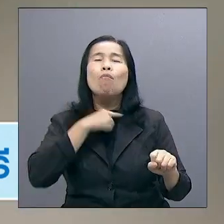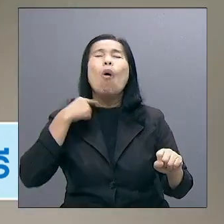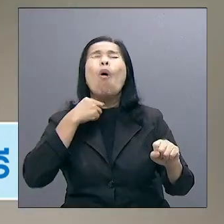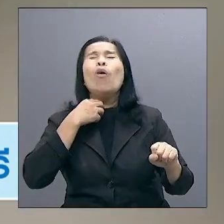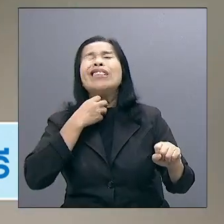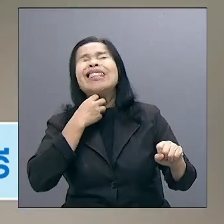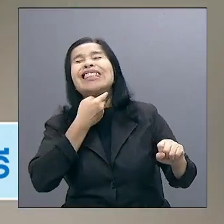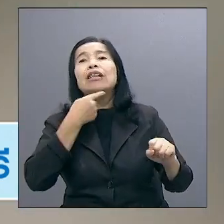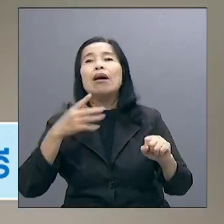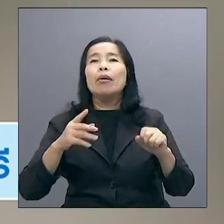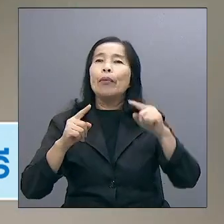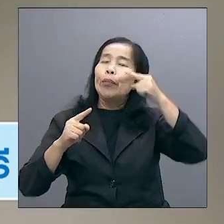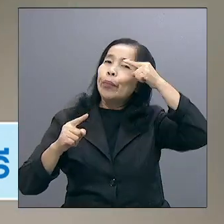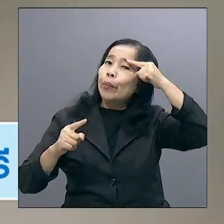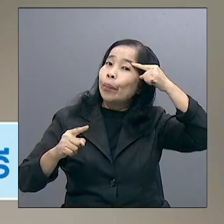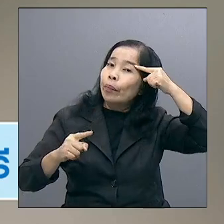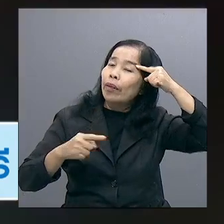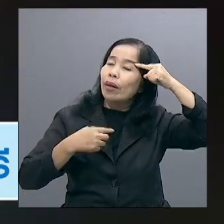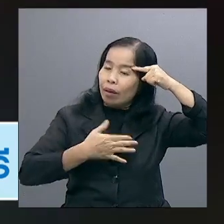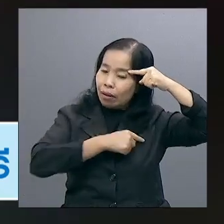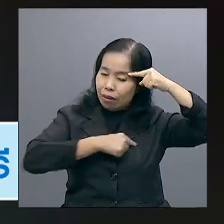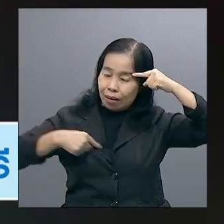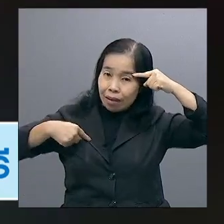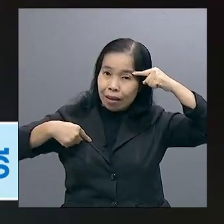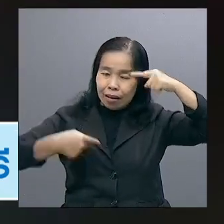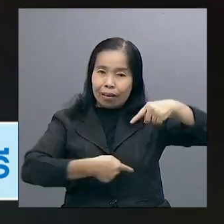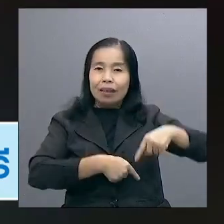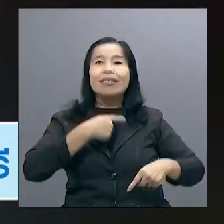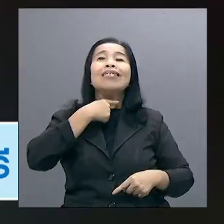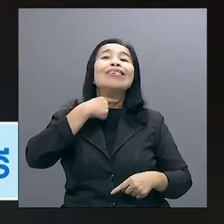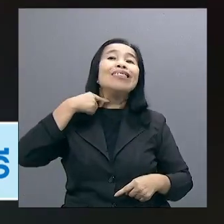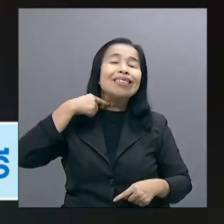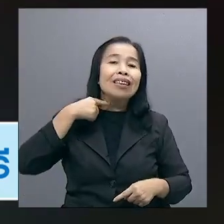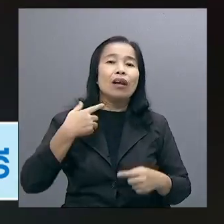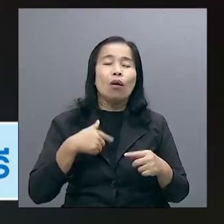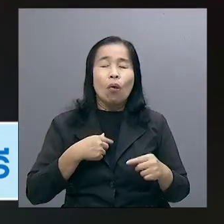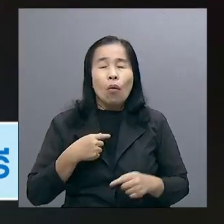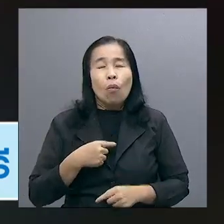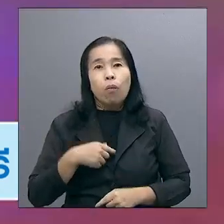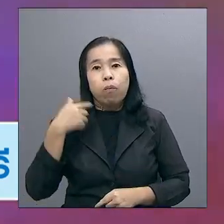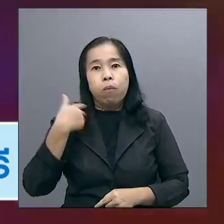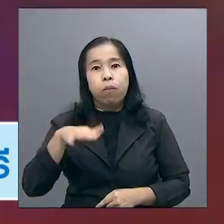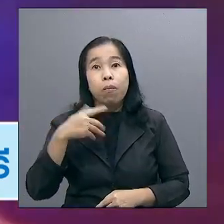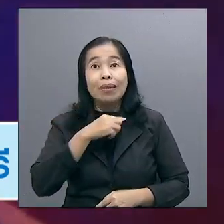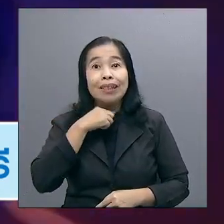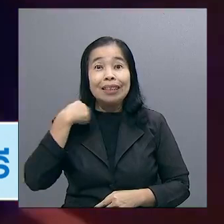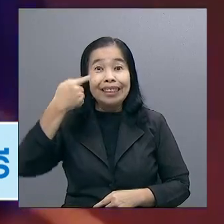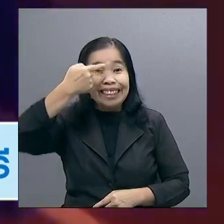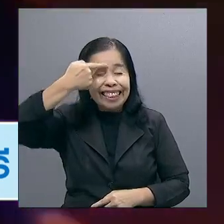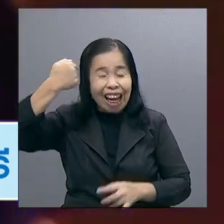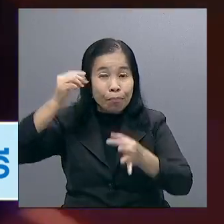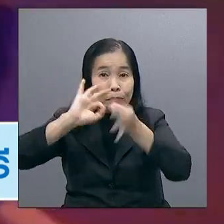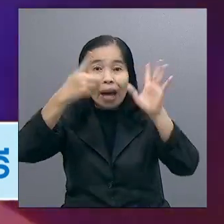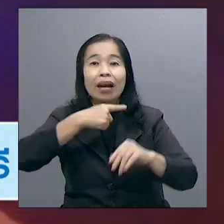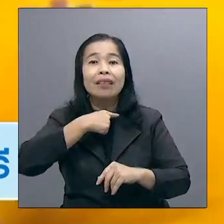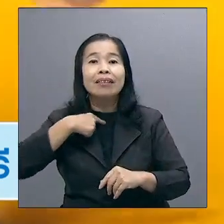เวณนิ้วหนังข้างซ้าย หน้าอกแล้วก็ลำคอเพละที่เห็น ตกใจค่ะ เป็นรอยไม่ด้วย โดย